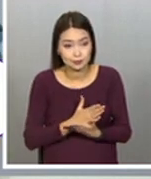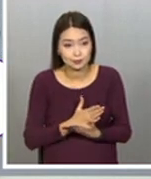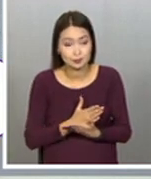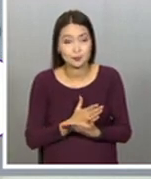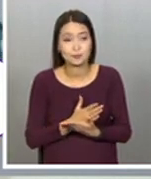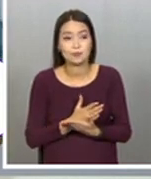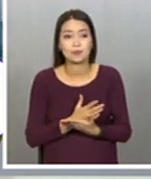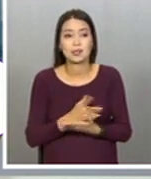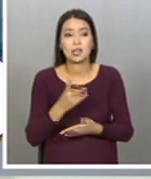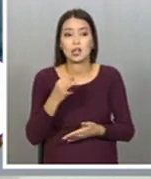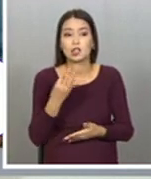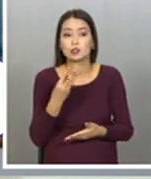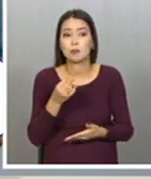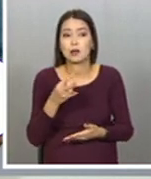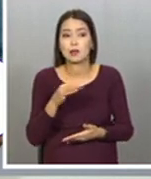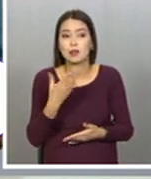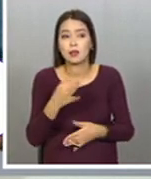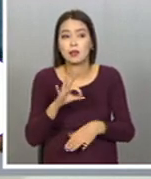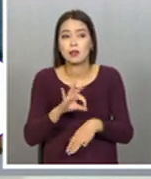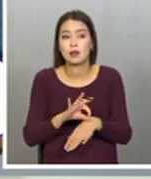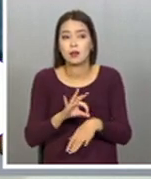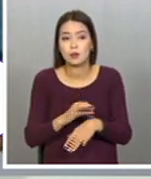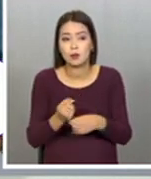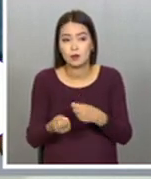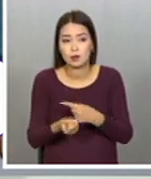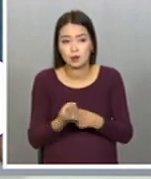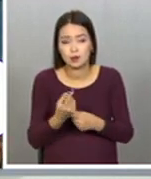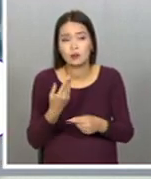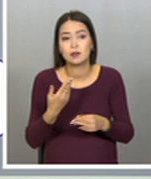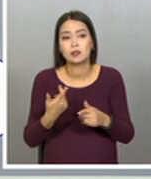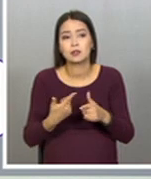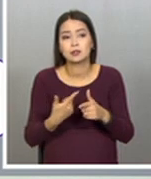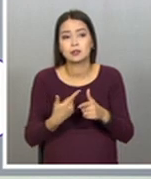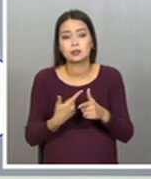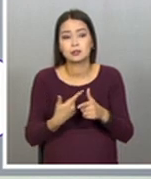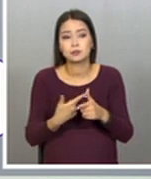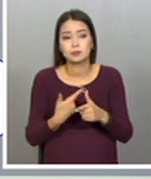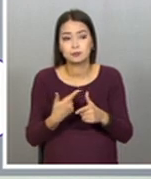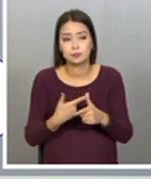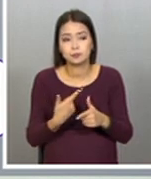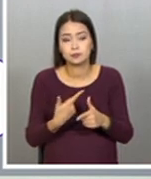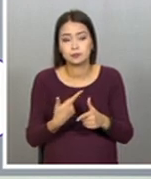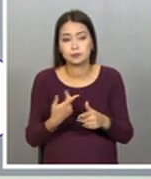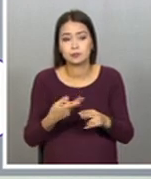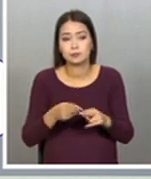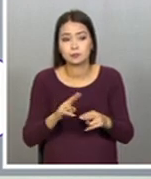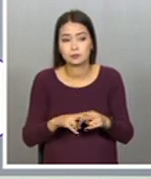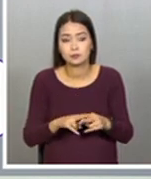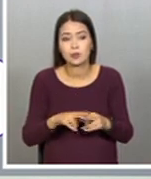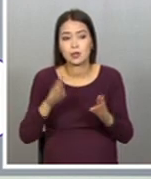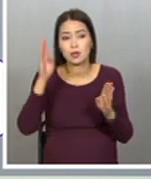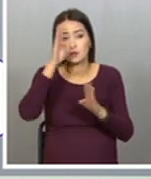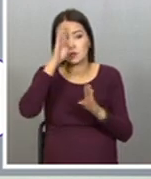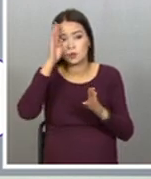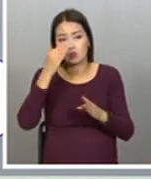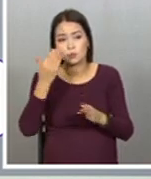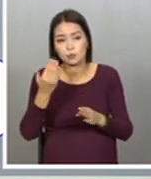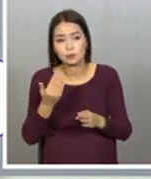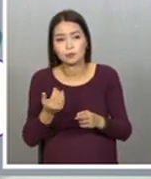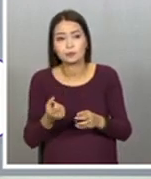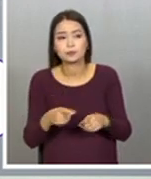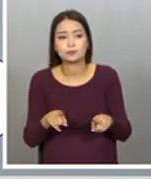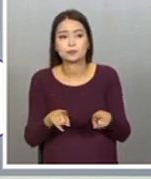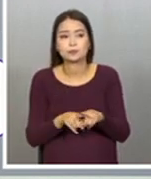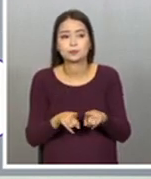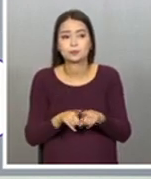Лейшманиоз ауруының қоздырушысы лейшмания деп аталатын бір жасушалы ағза табиғатта шөлдегі